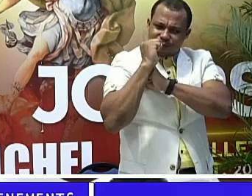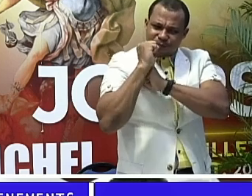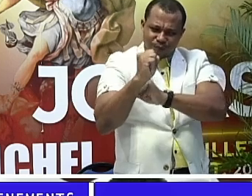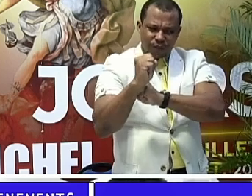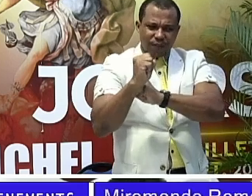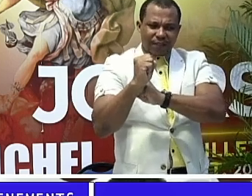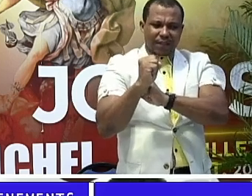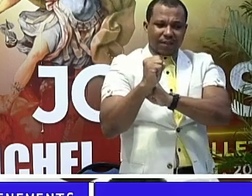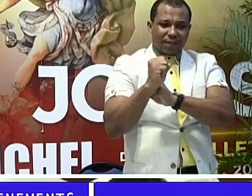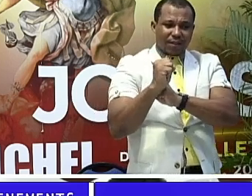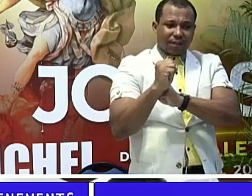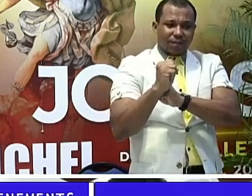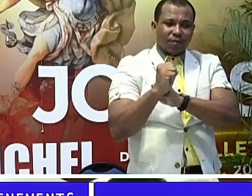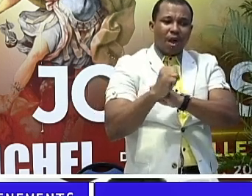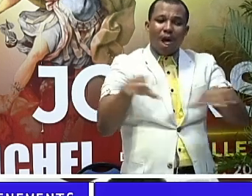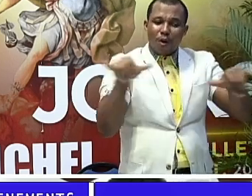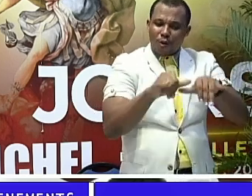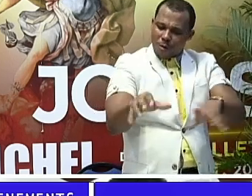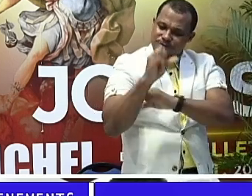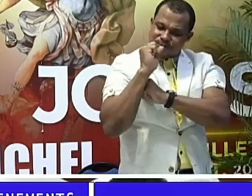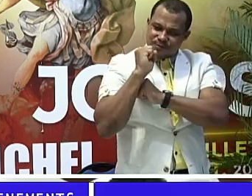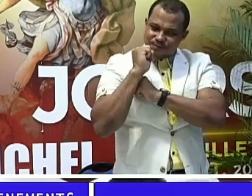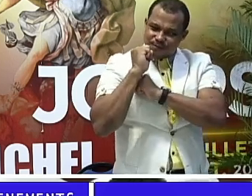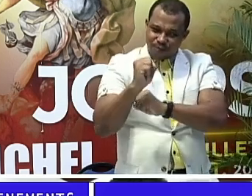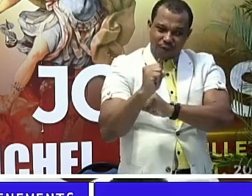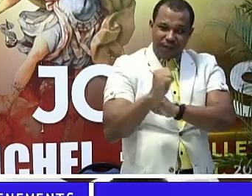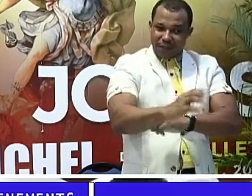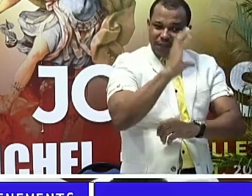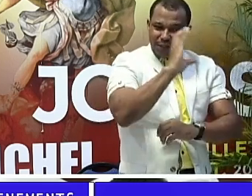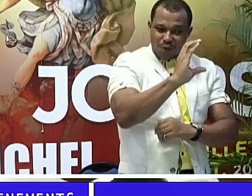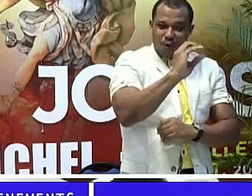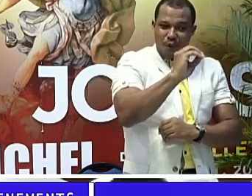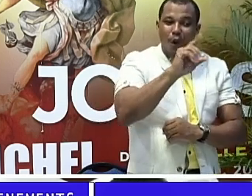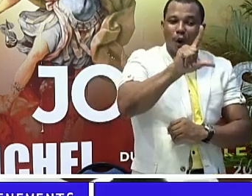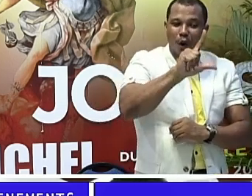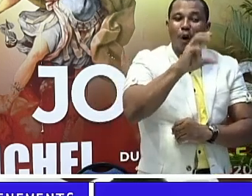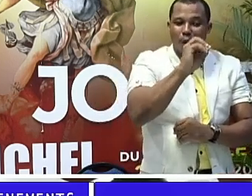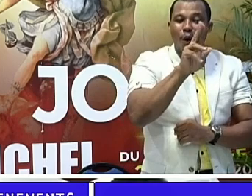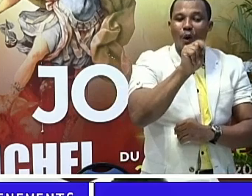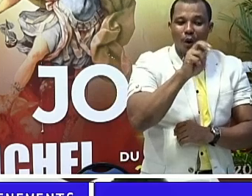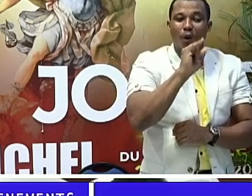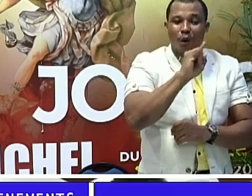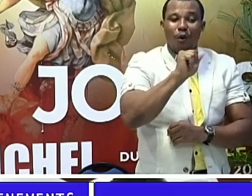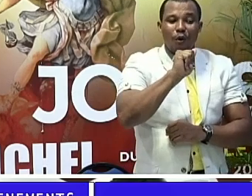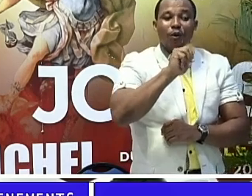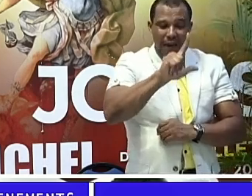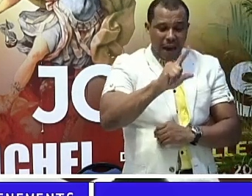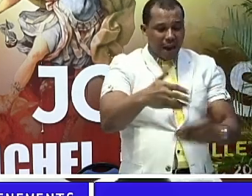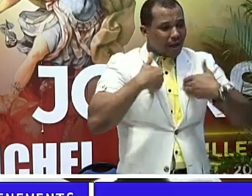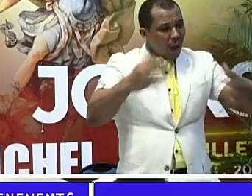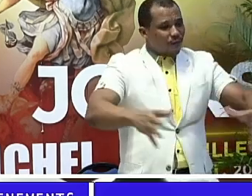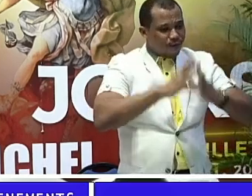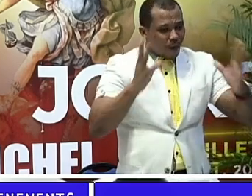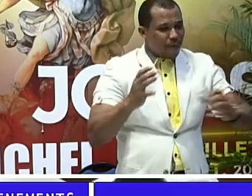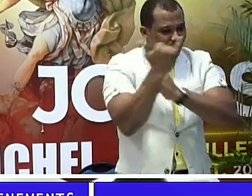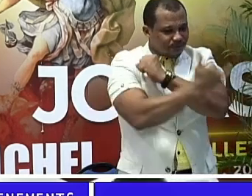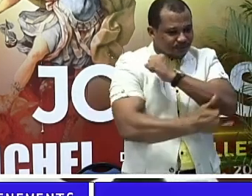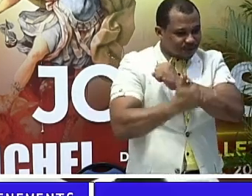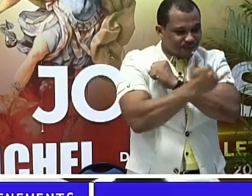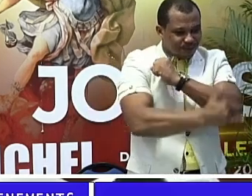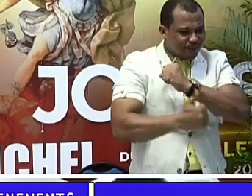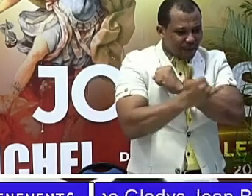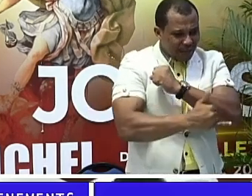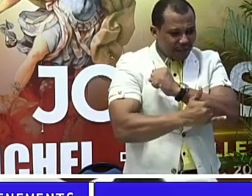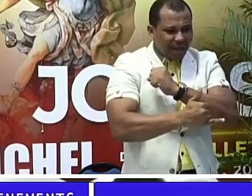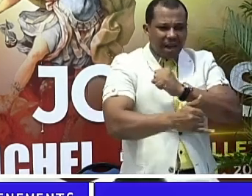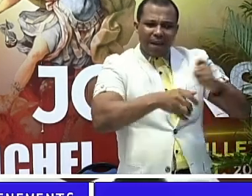lié. Et comme puissance coloniale, grand pile pays yo colonisé non seulement au niveau de moyens